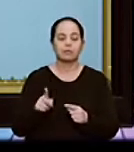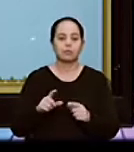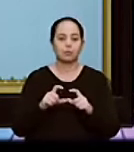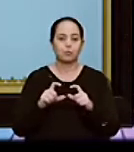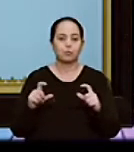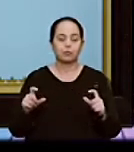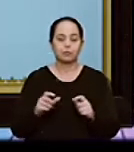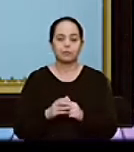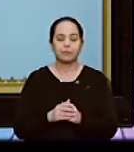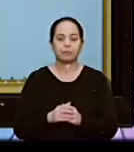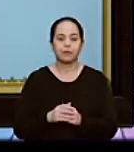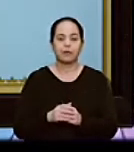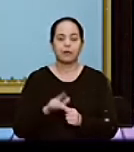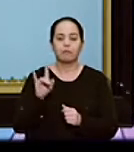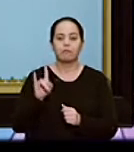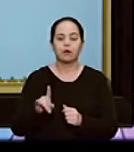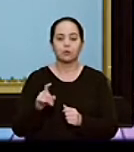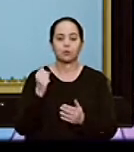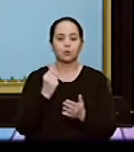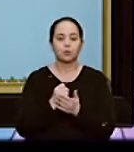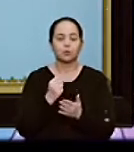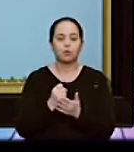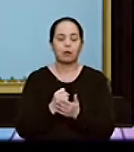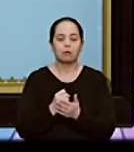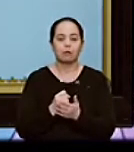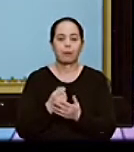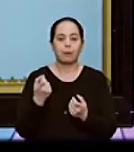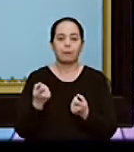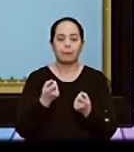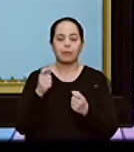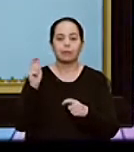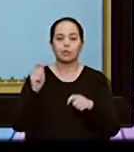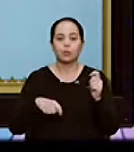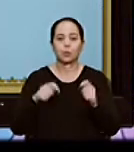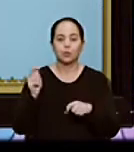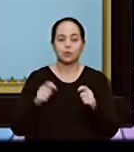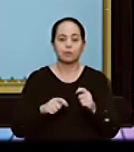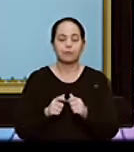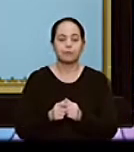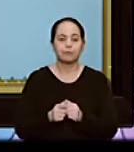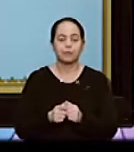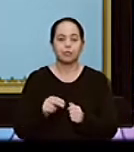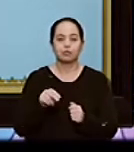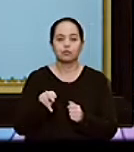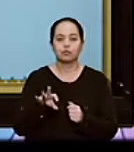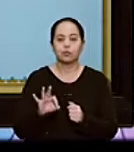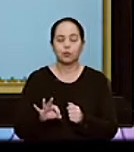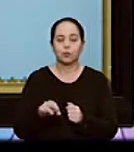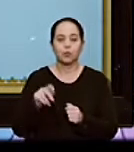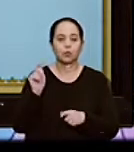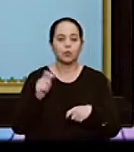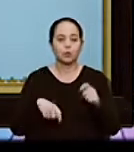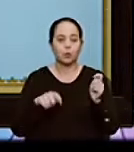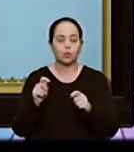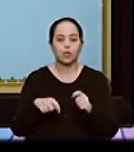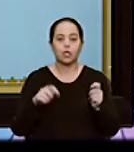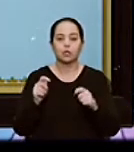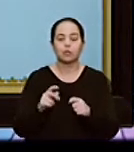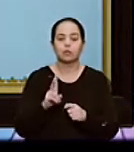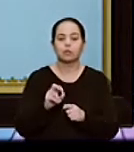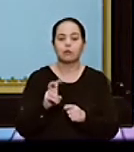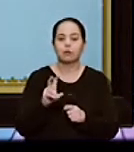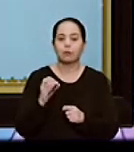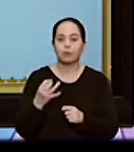Следующее предложение. В окно стучал мелкий дождь. Мелкий дождь. Что? Дождь.